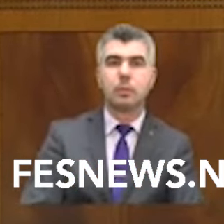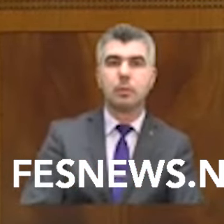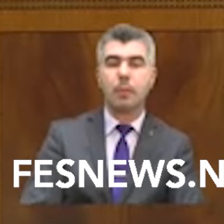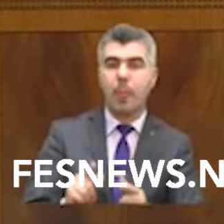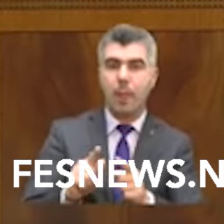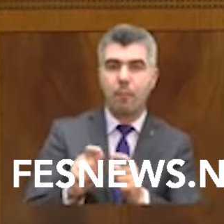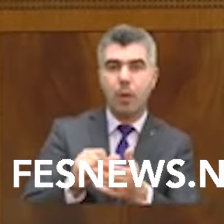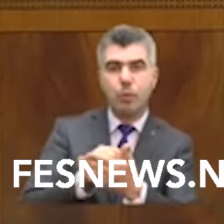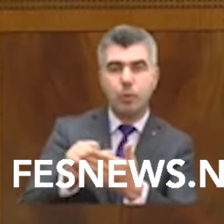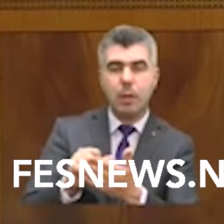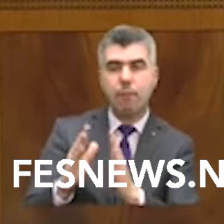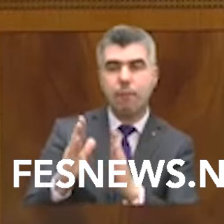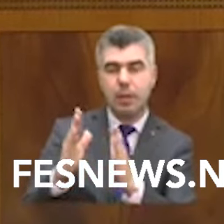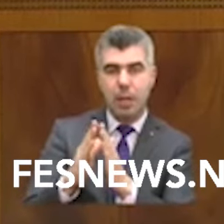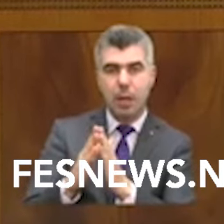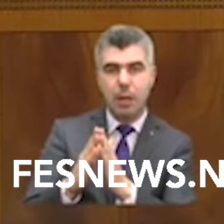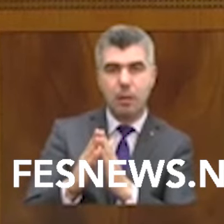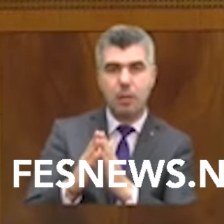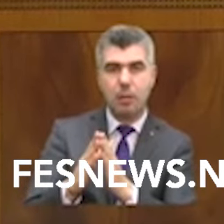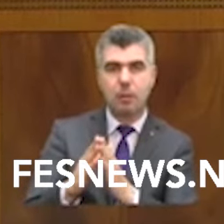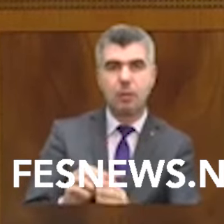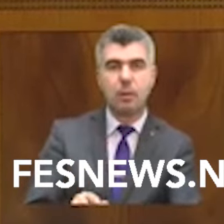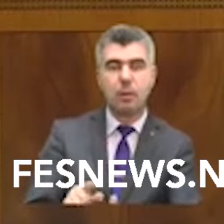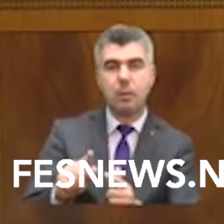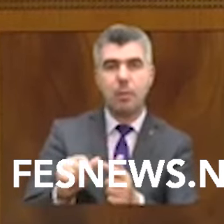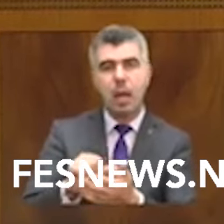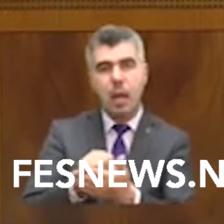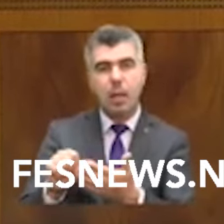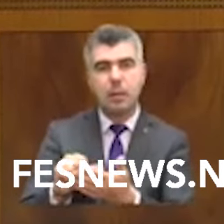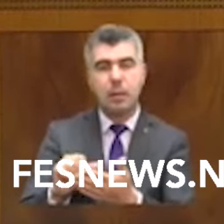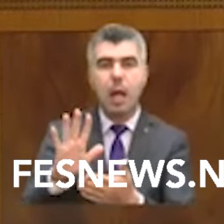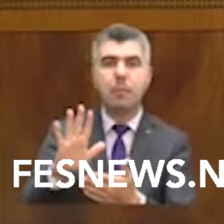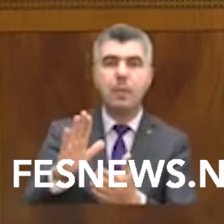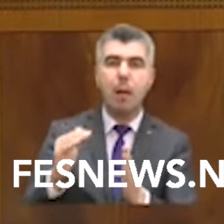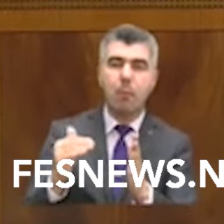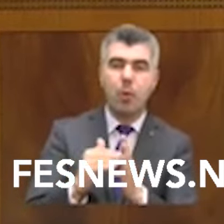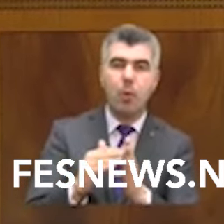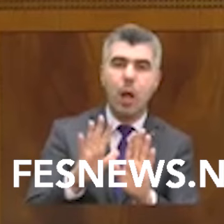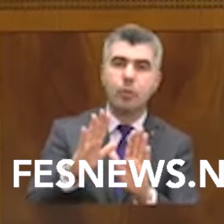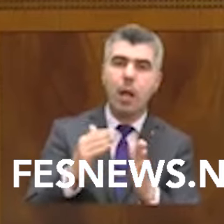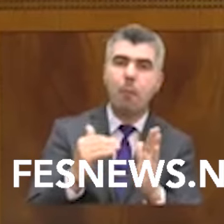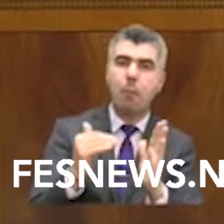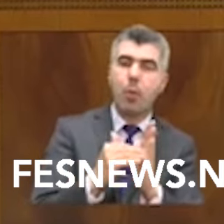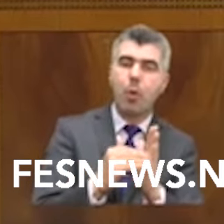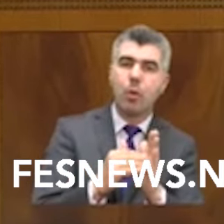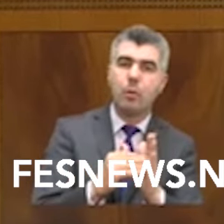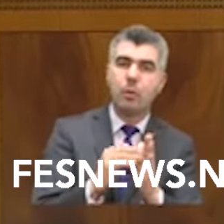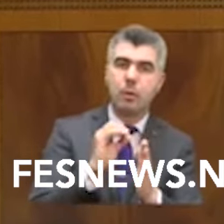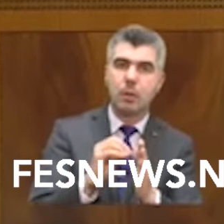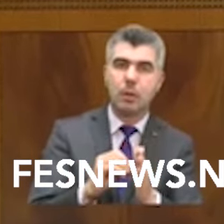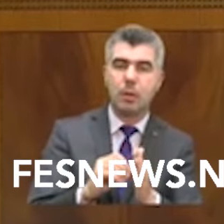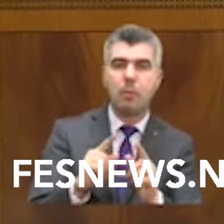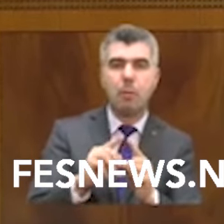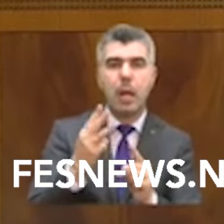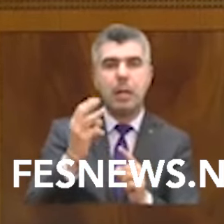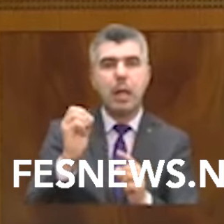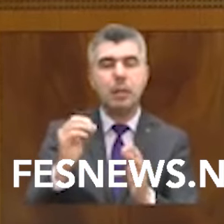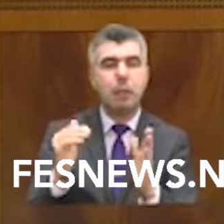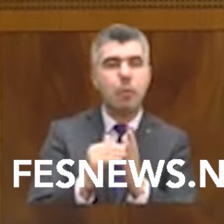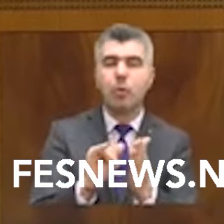شرات هذيك الطاعه يا سيده خلصت 50 الف درهم والدوله عطاتها 100 الف درهم، زعما كاع ما مشيو 300 الف